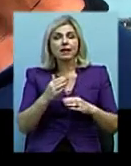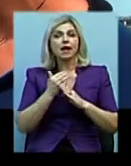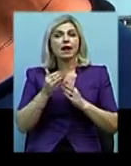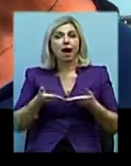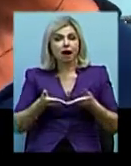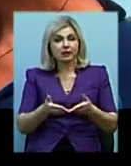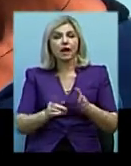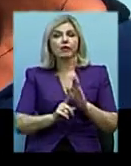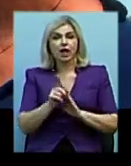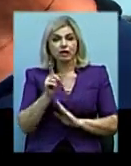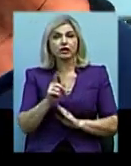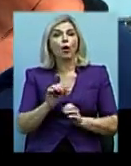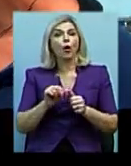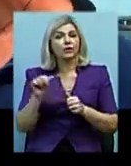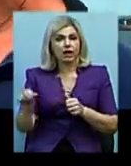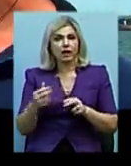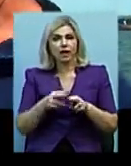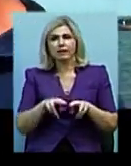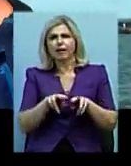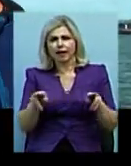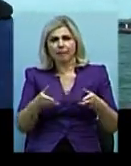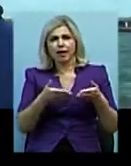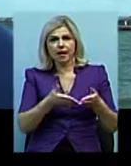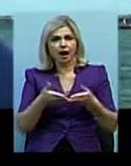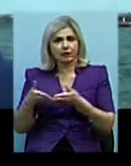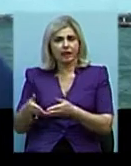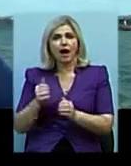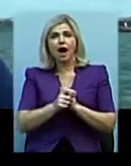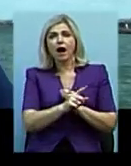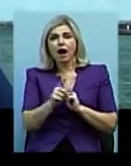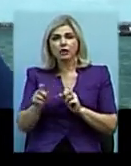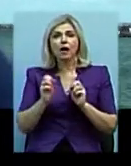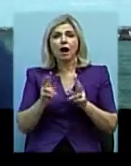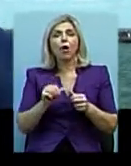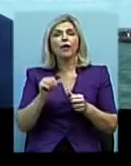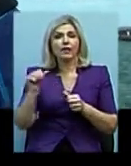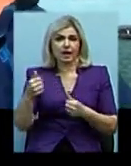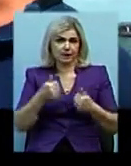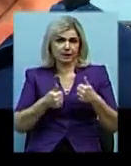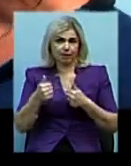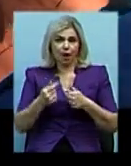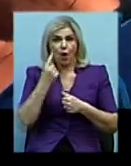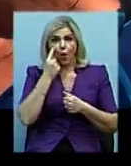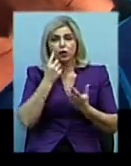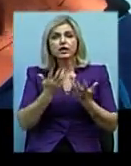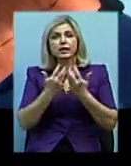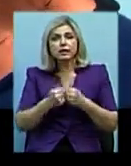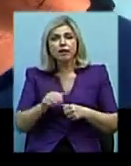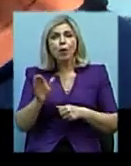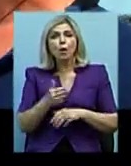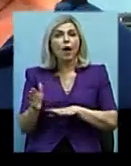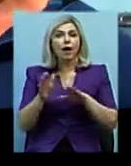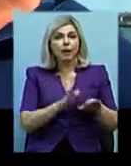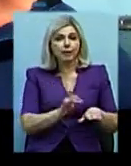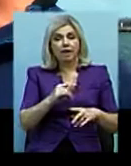починає старт окремо. Це абсолютно ідентичні яхти. Кожні перегони – це як окремі змагання. Очки нараховуються яхті після прибуття і